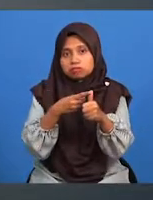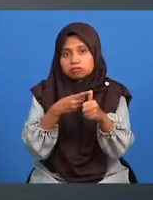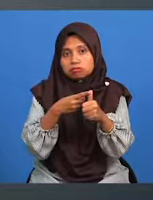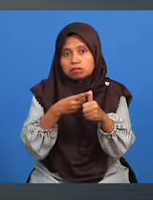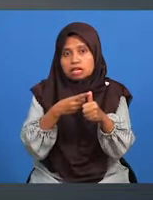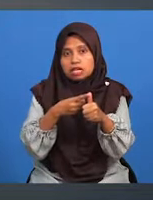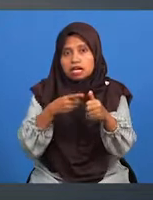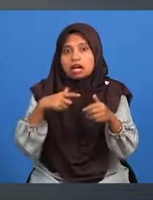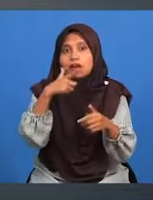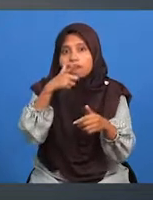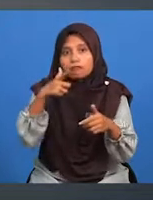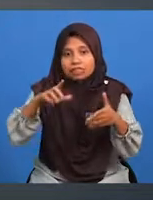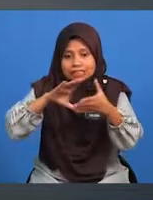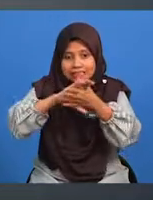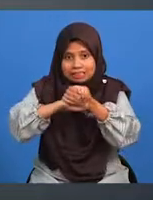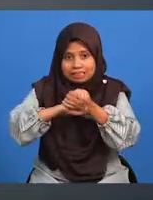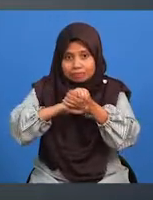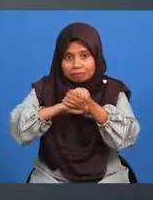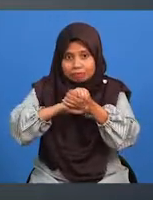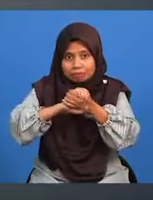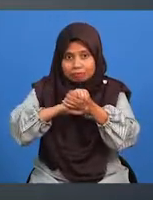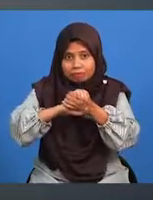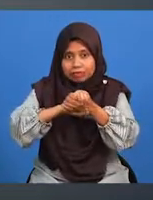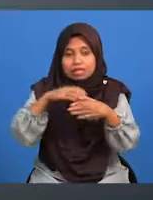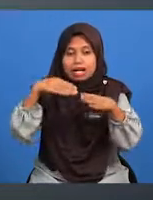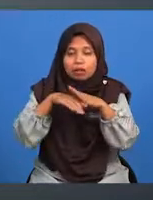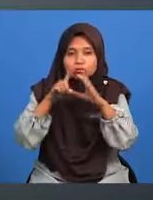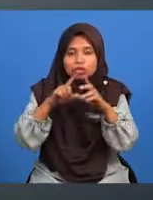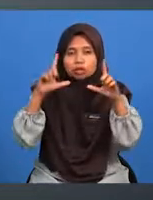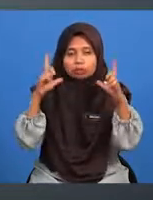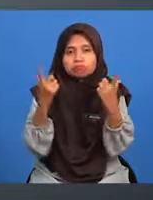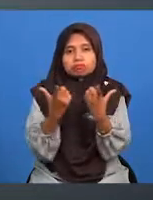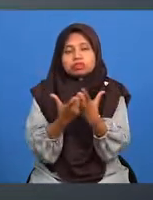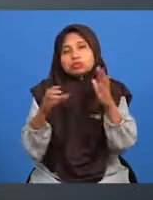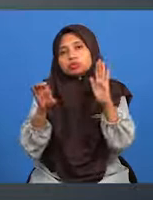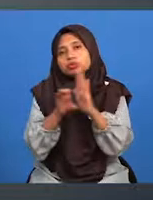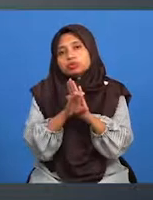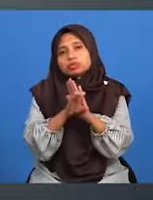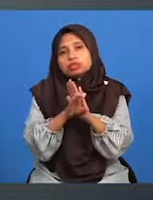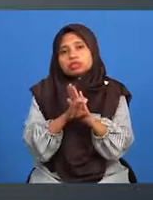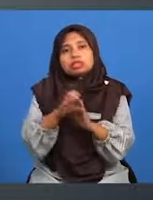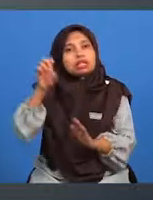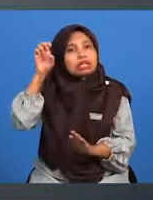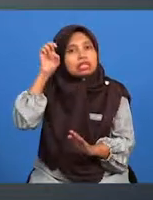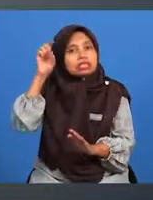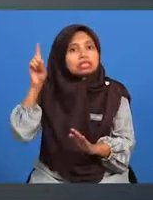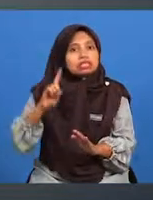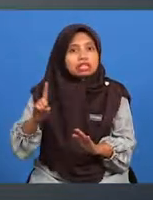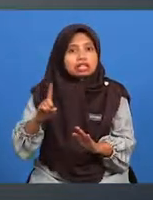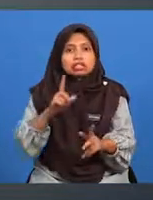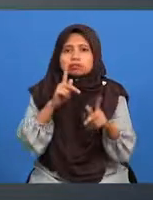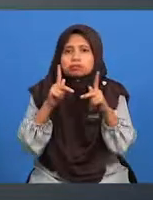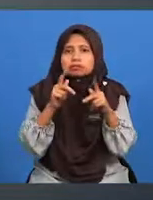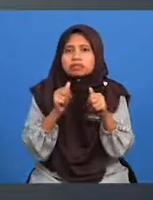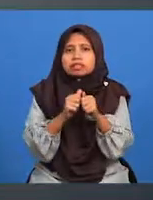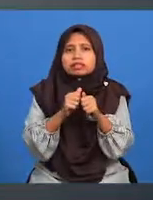dan qabul mestilah berlaku dalam satu majlis. Contohnya, Encik Zakaria berkata kepada